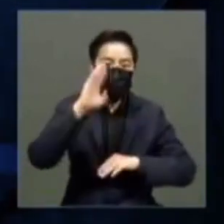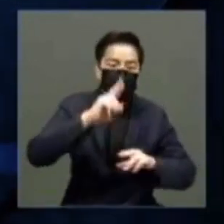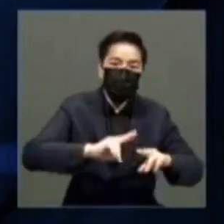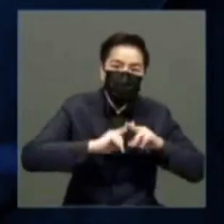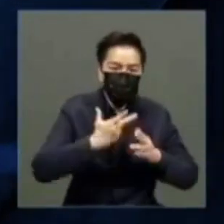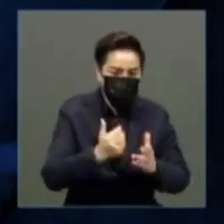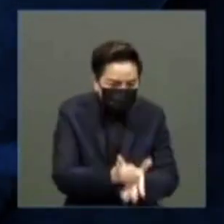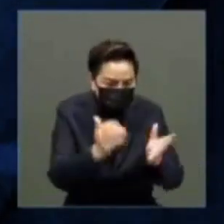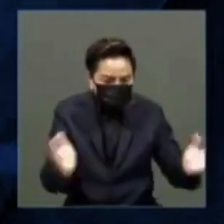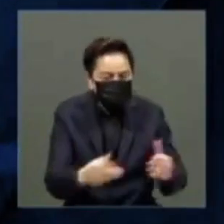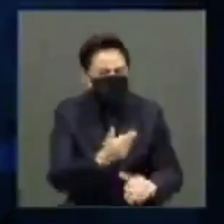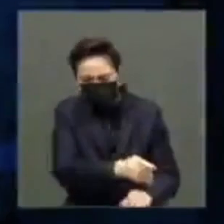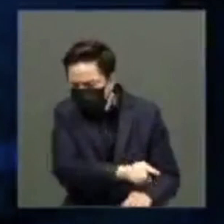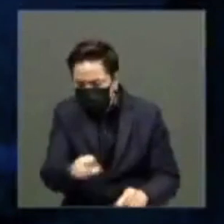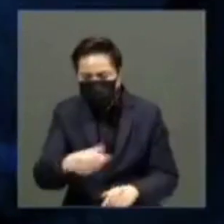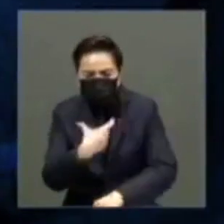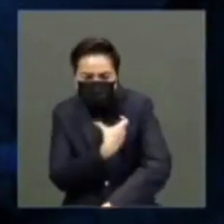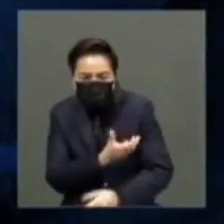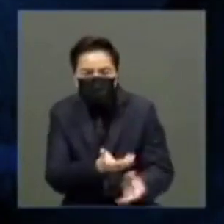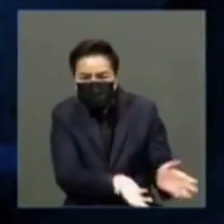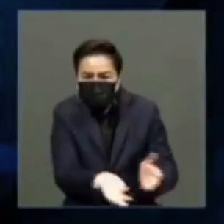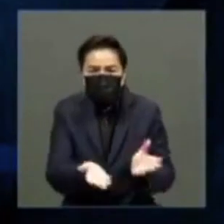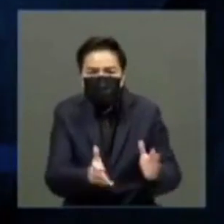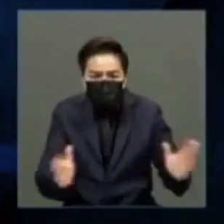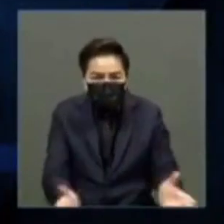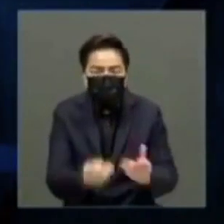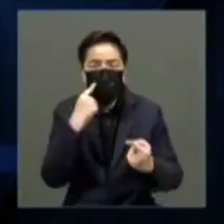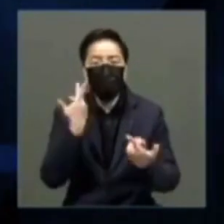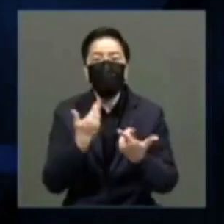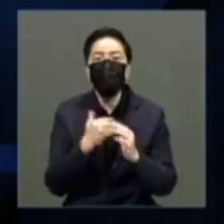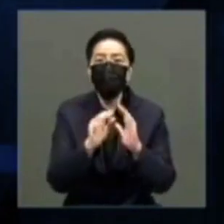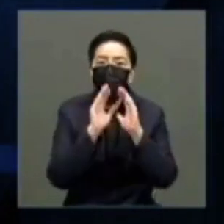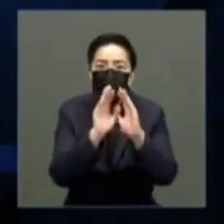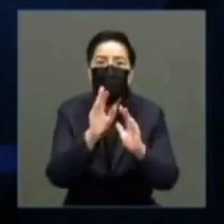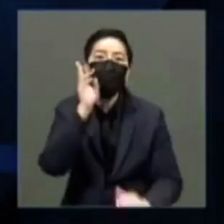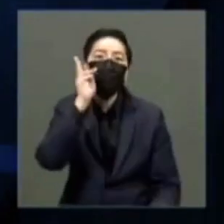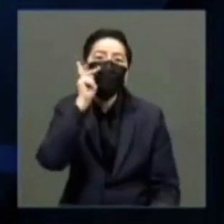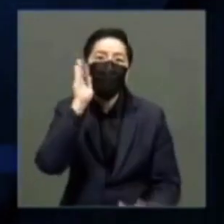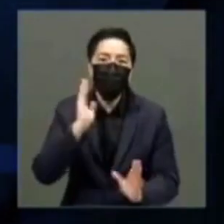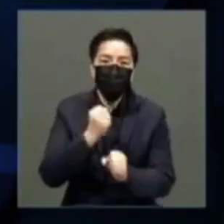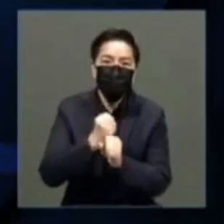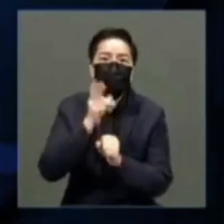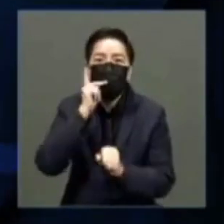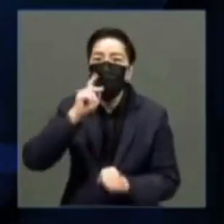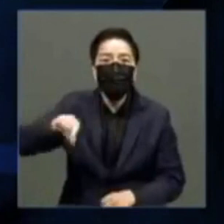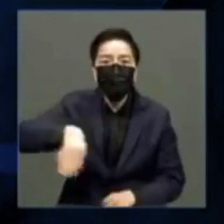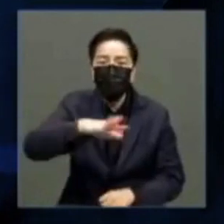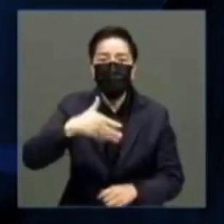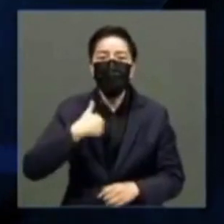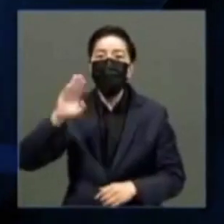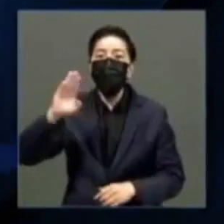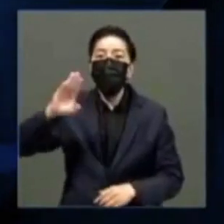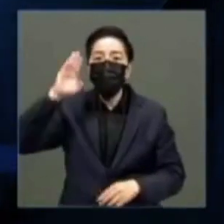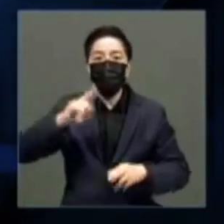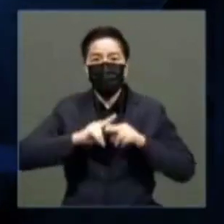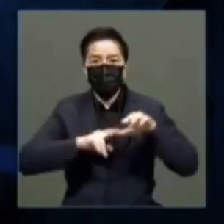ค์ให้พี่น้องประชาชนไปฉีดวัคซีนเพิ่มขึ้นคงต้องฝากทั้งสื่อมวลชนแล้วก็สถานประกอบการภาค